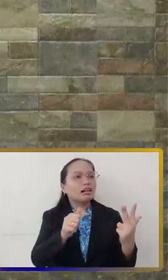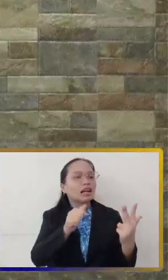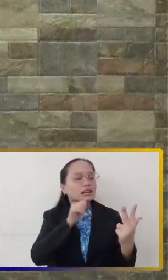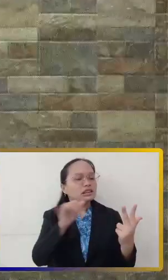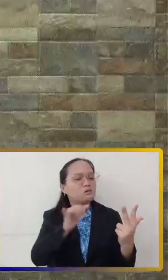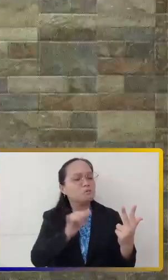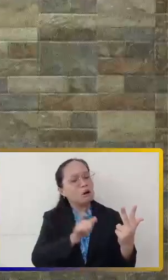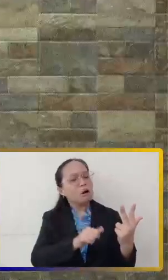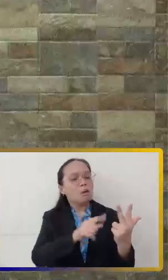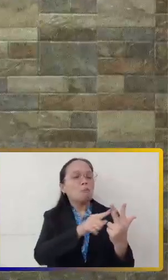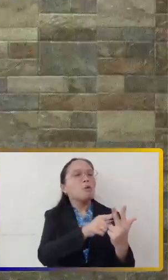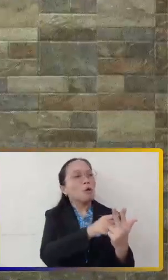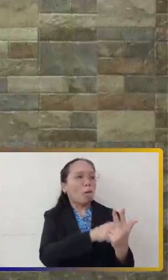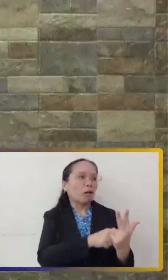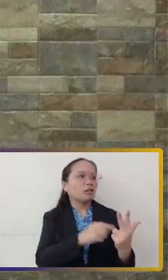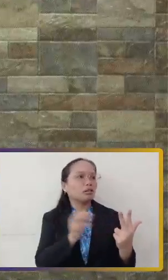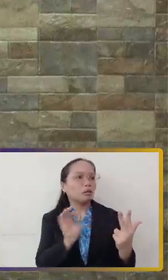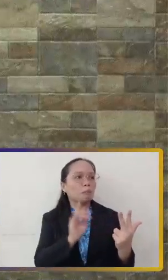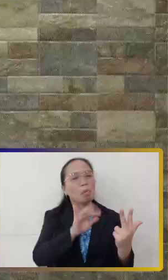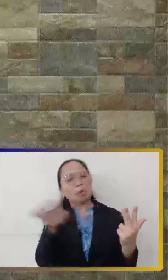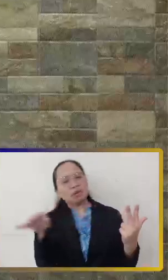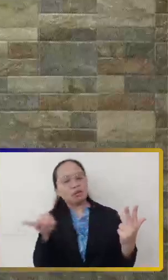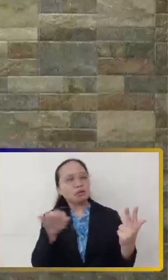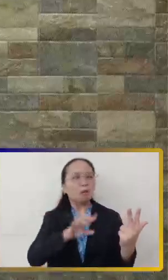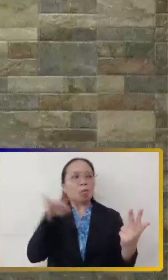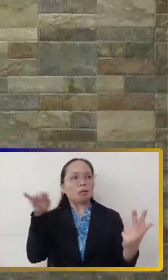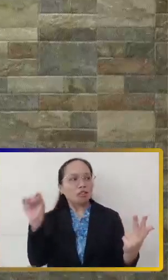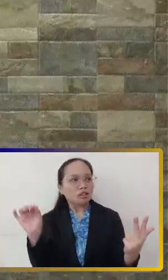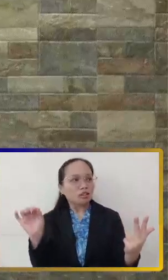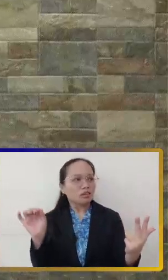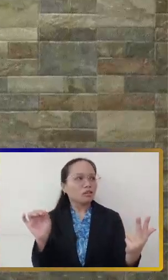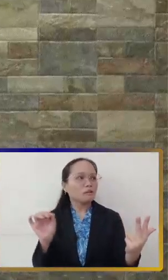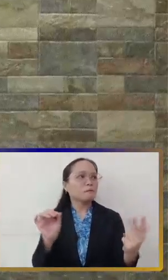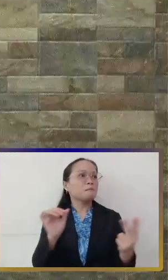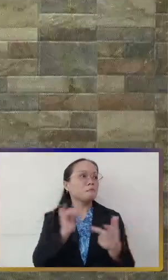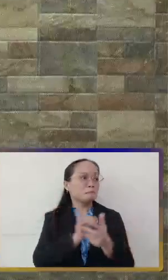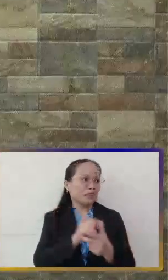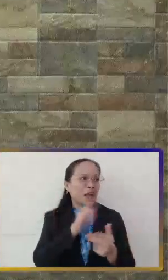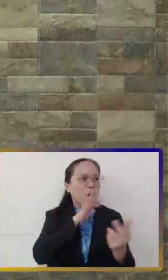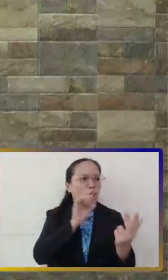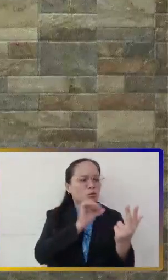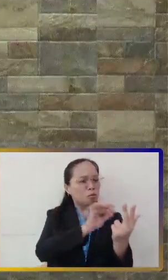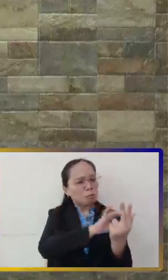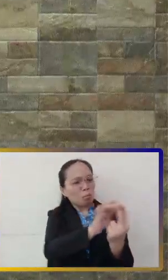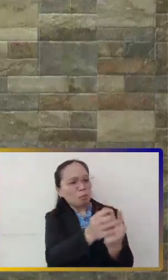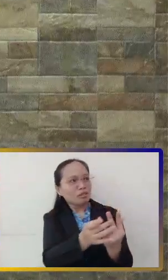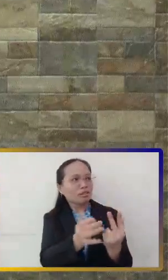say beautiful, beautiful. Sabi ko,